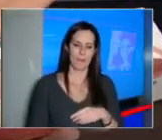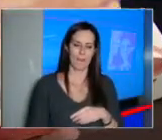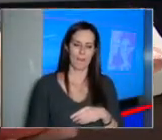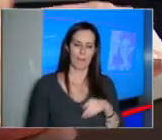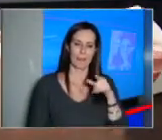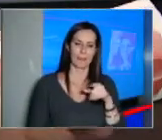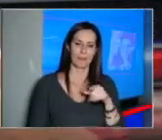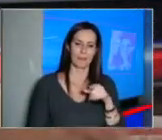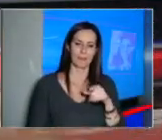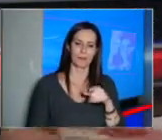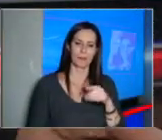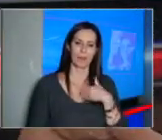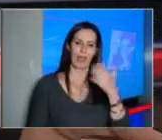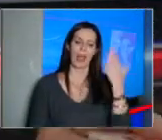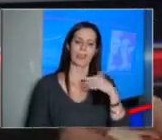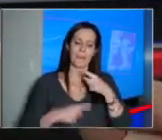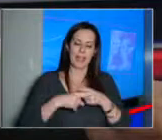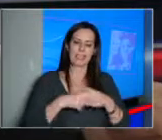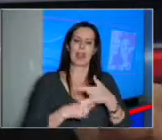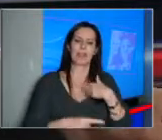זה סיפור. יצא לי להיות בצמתים,